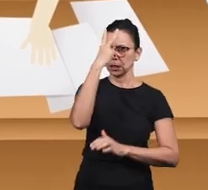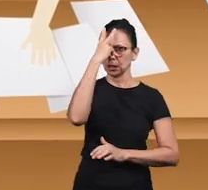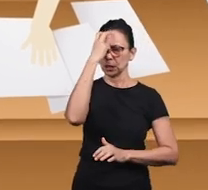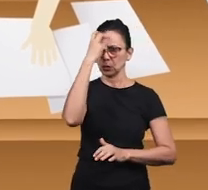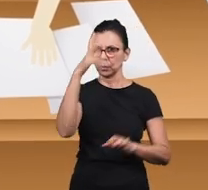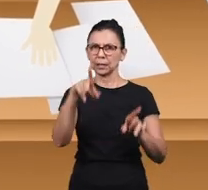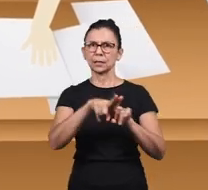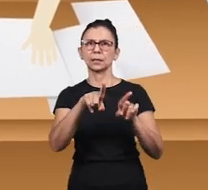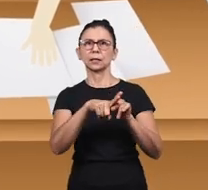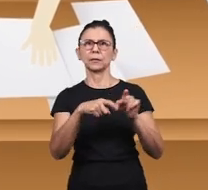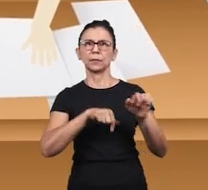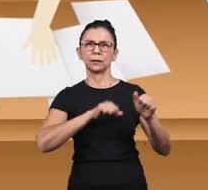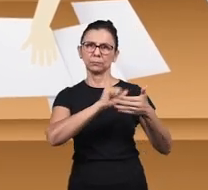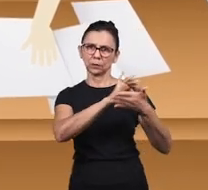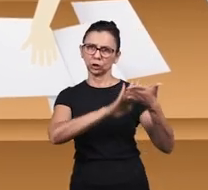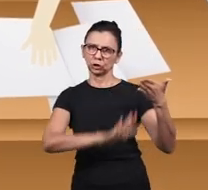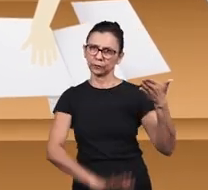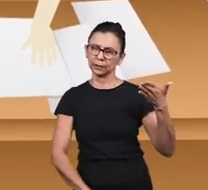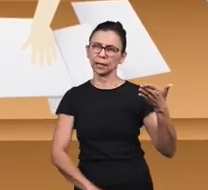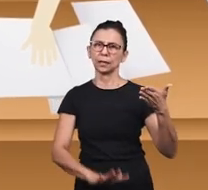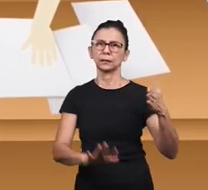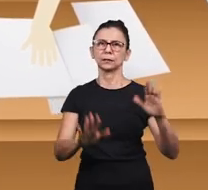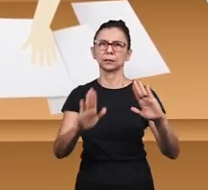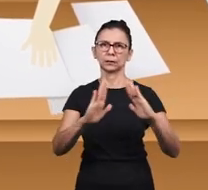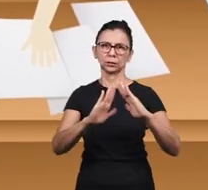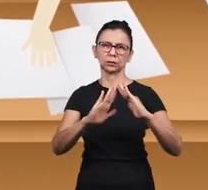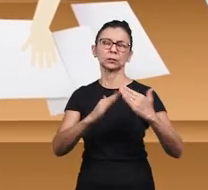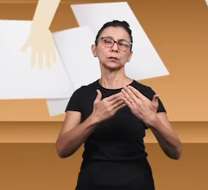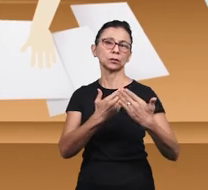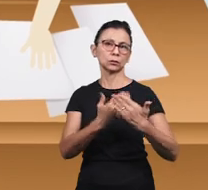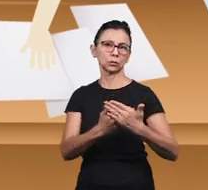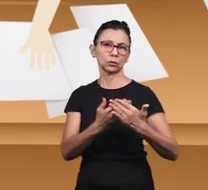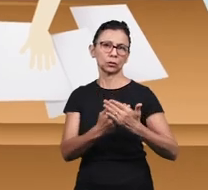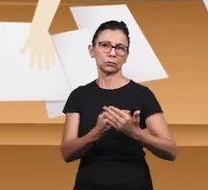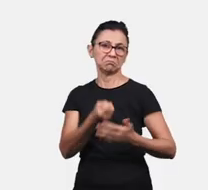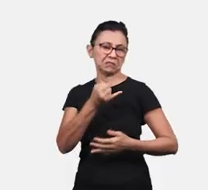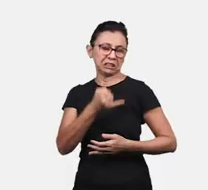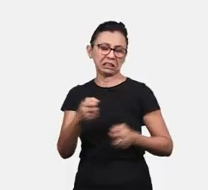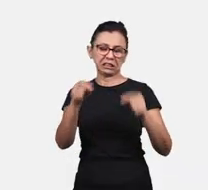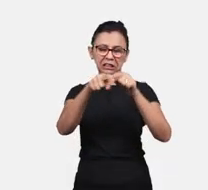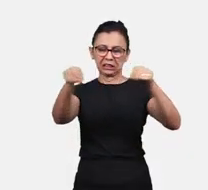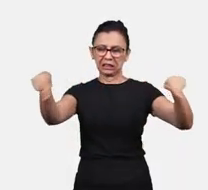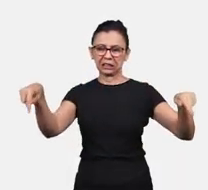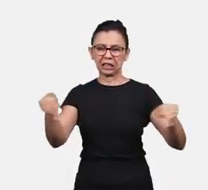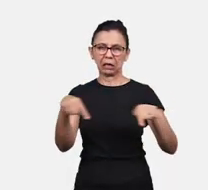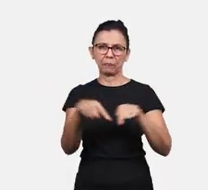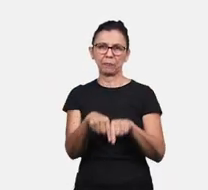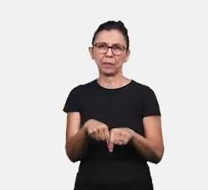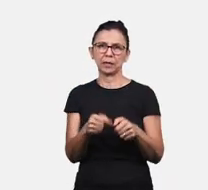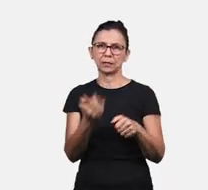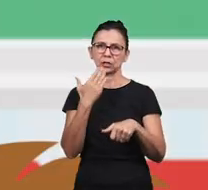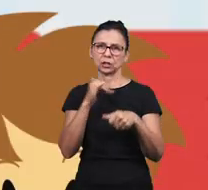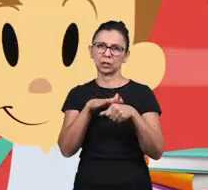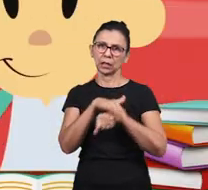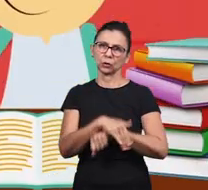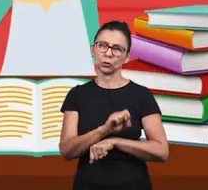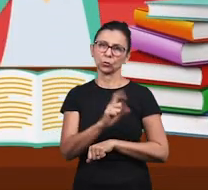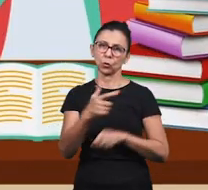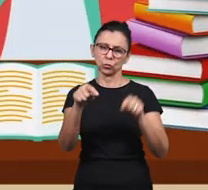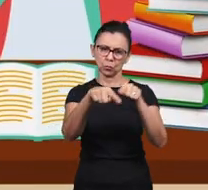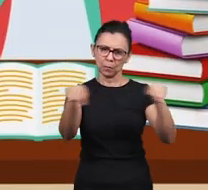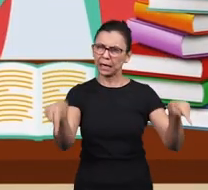pour Héloïse et elle fait ses devoirs à cet emplacement. Peu importe si c'est à la table de